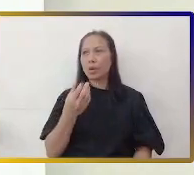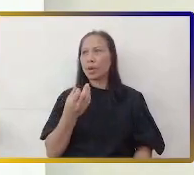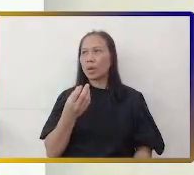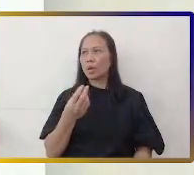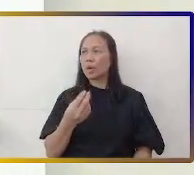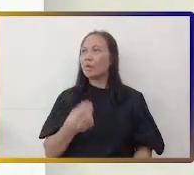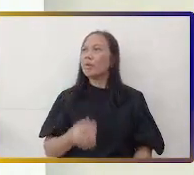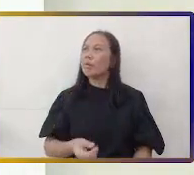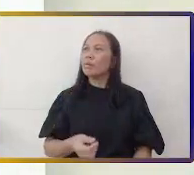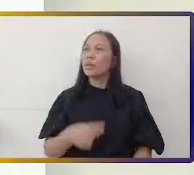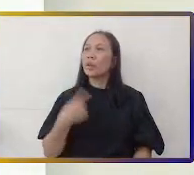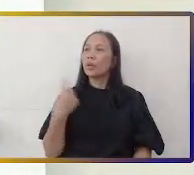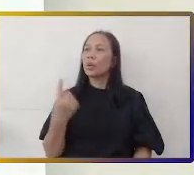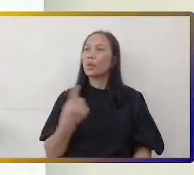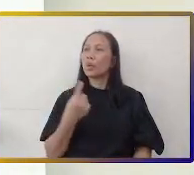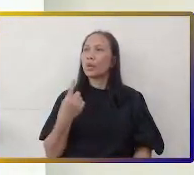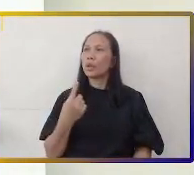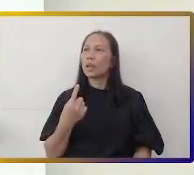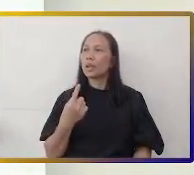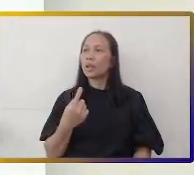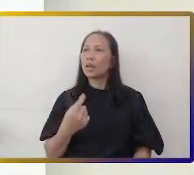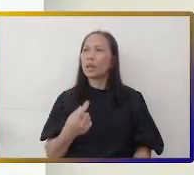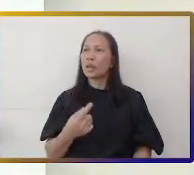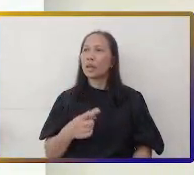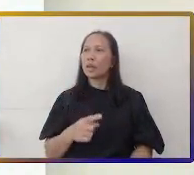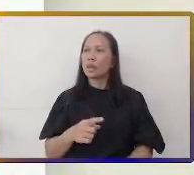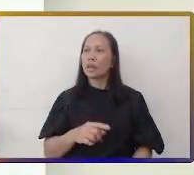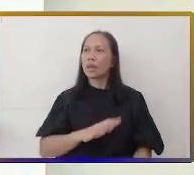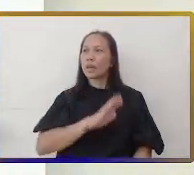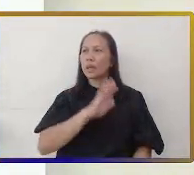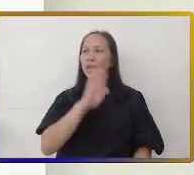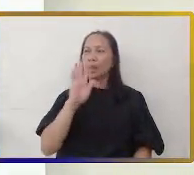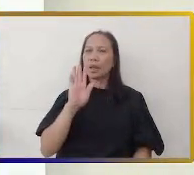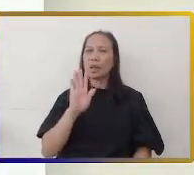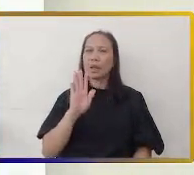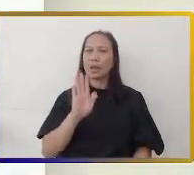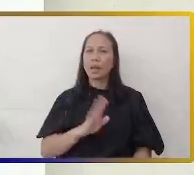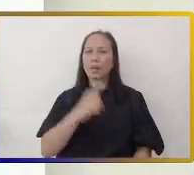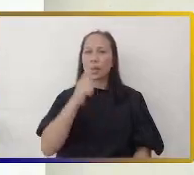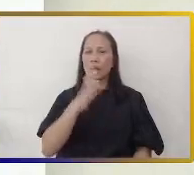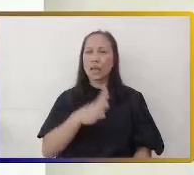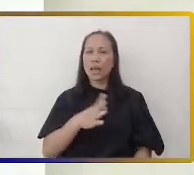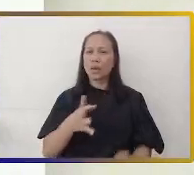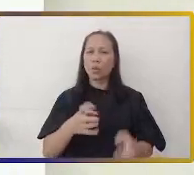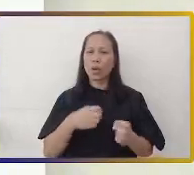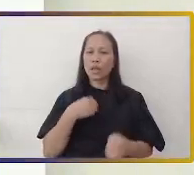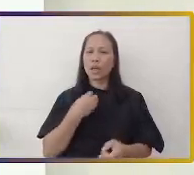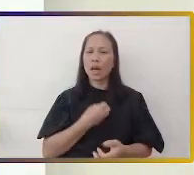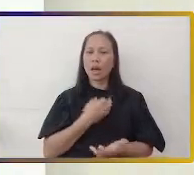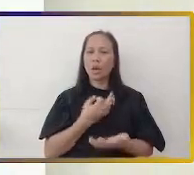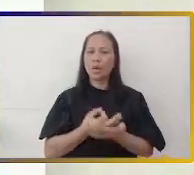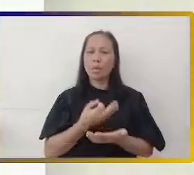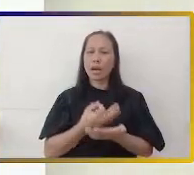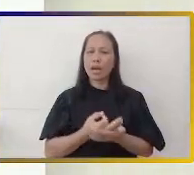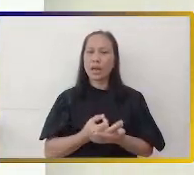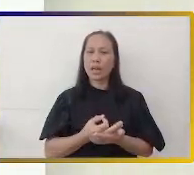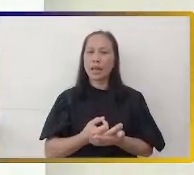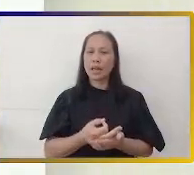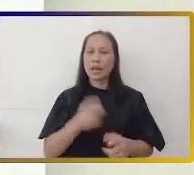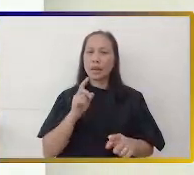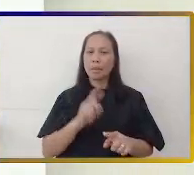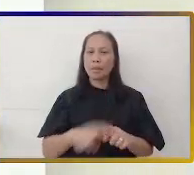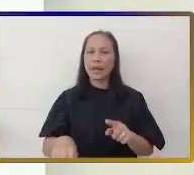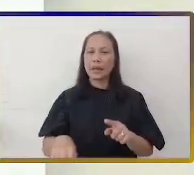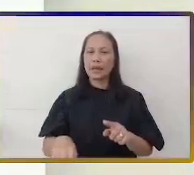sir Joe kanina at nung mga nakaraan hindi kailangan ng pangong pera natin ang kailangan ng panginoon yung honesty and respect